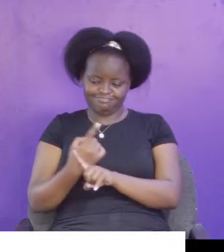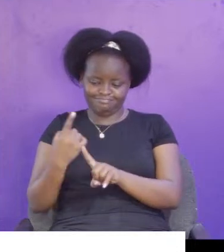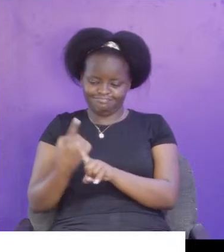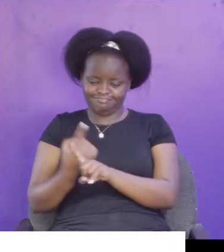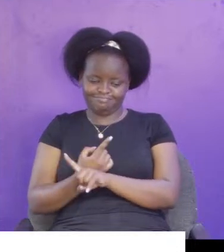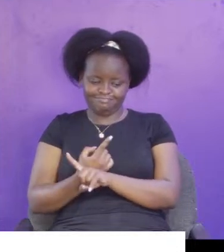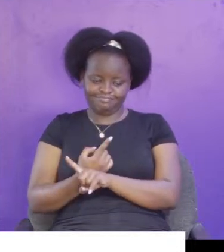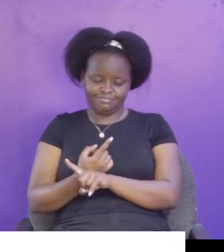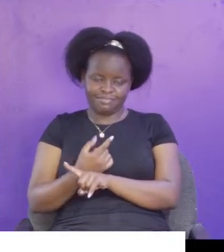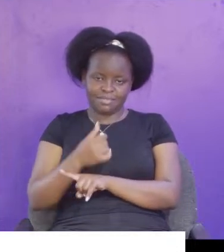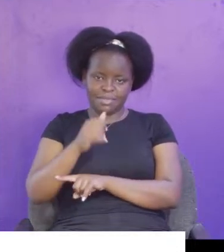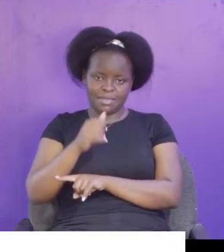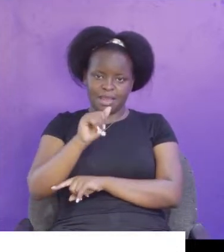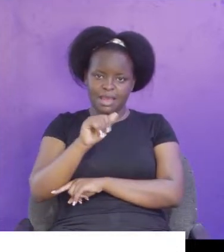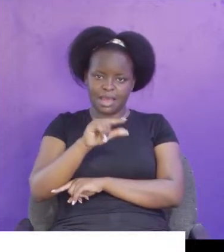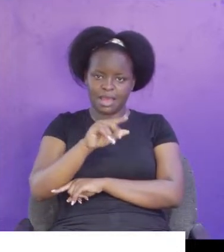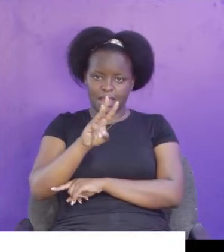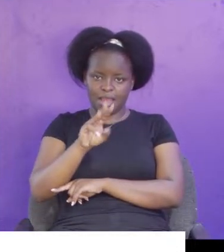Agwambo,